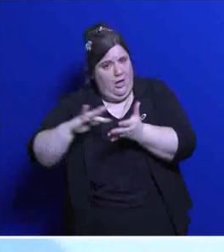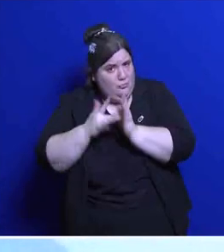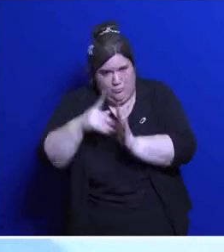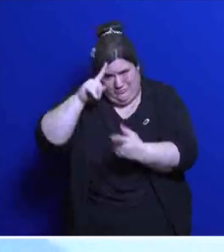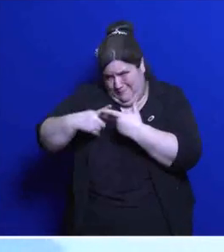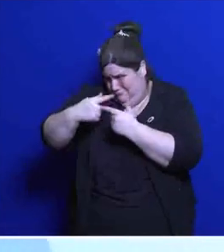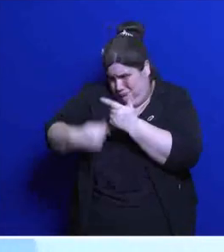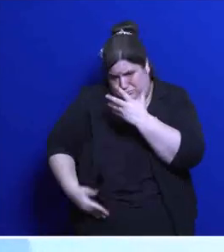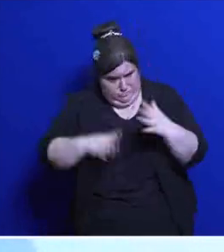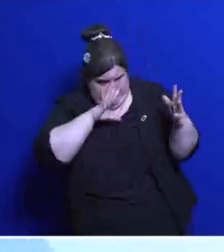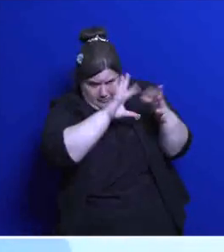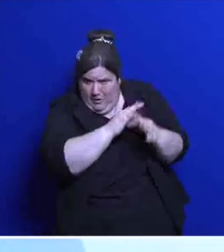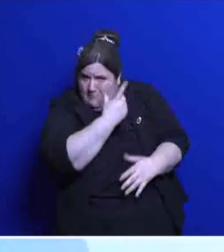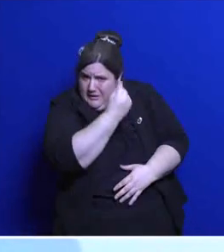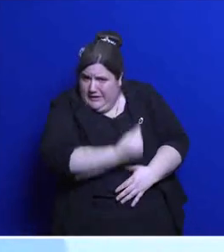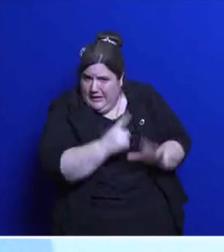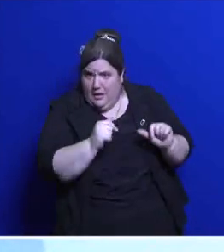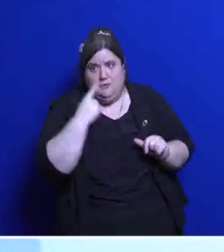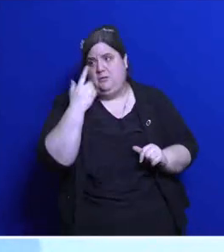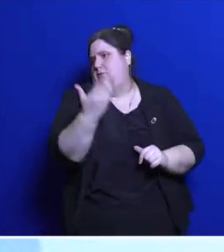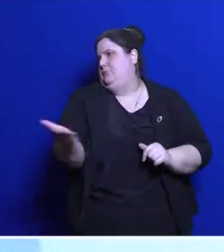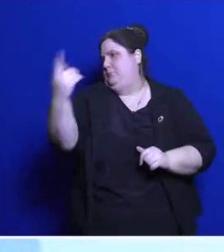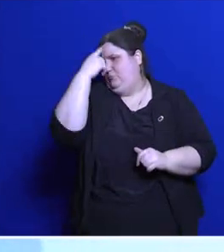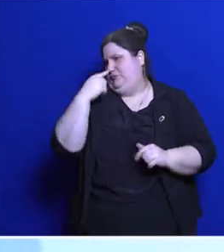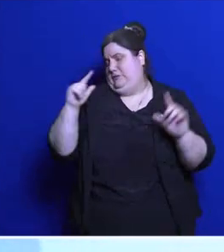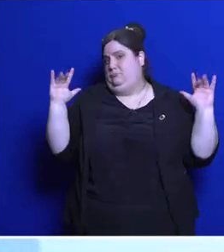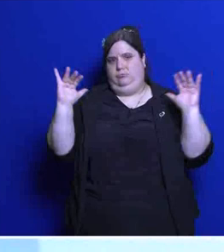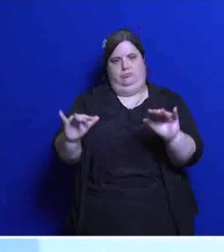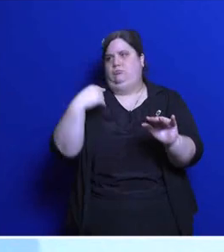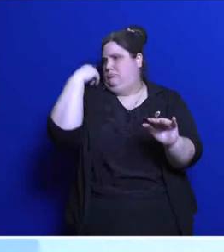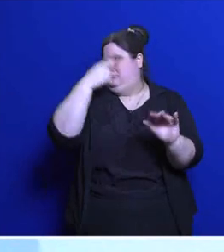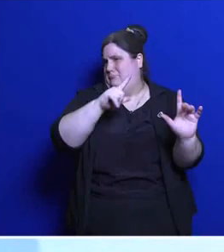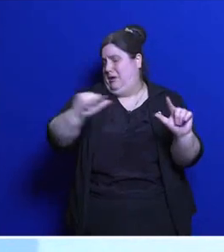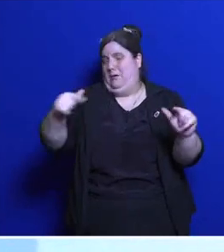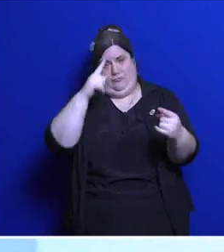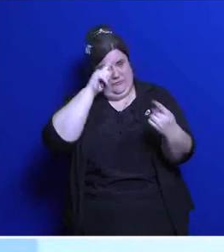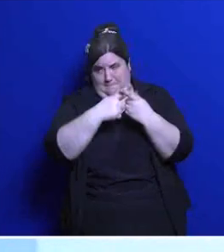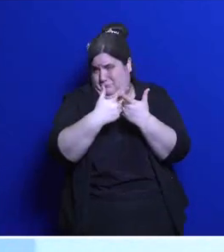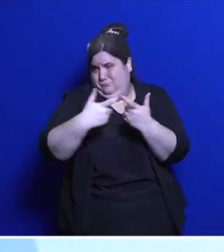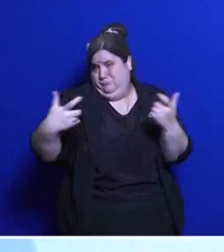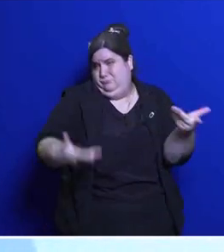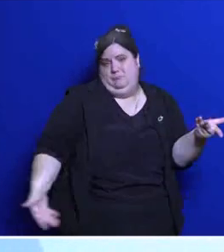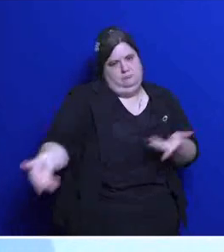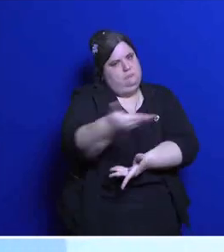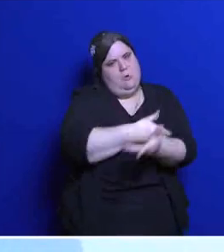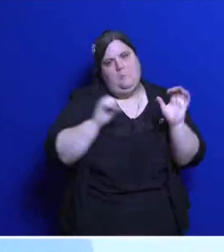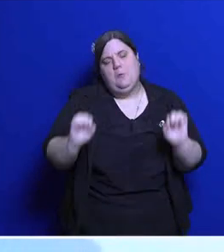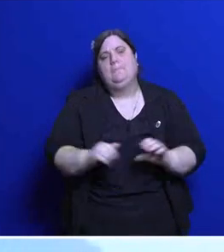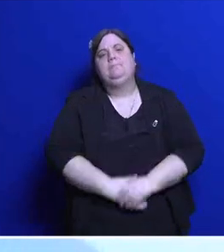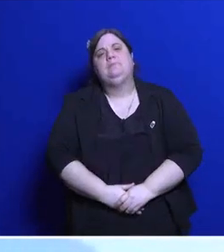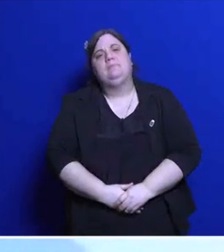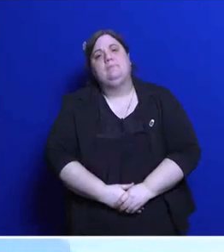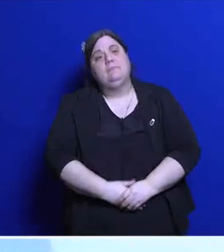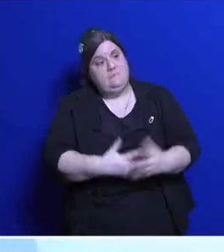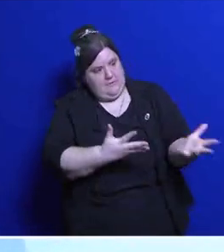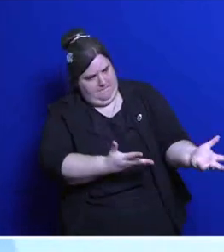France, et vous représentez ici l'ensemble des secteurs d'activité dont nous allons parler. Et puis sur le volet de l'attractivité, les